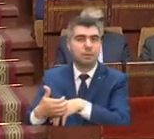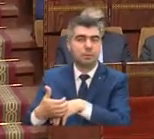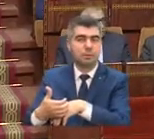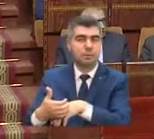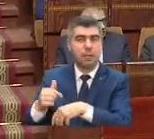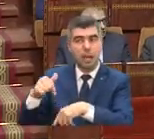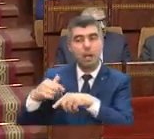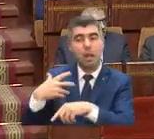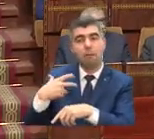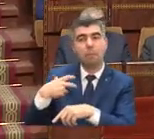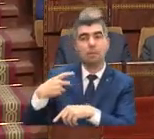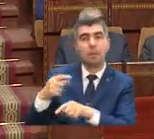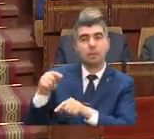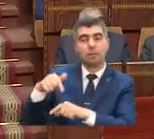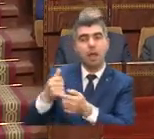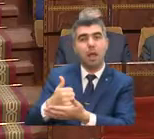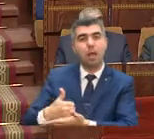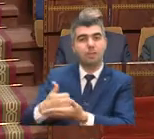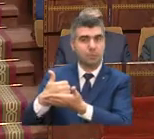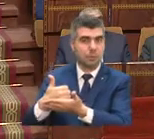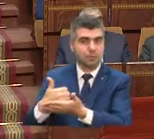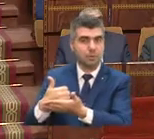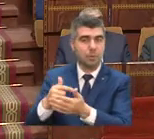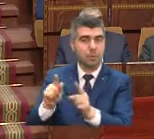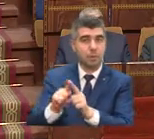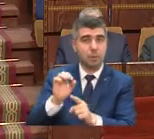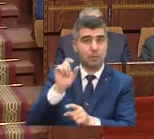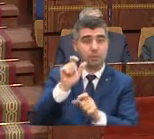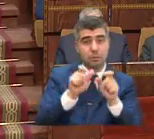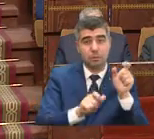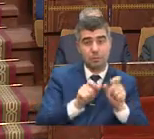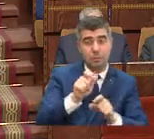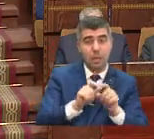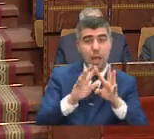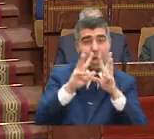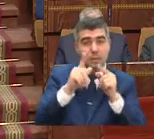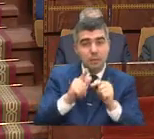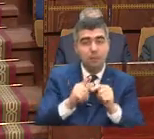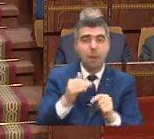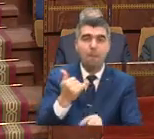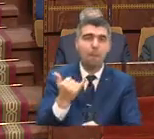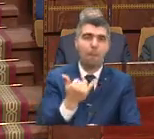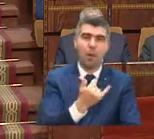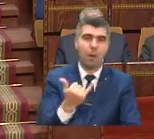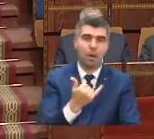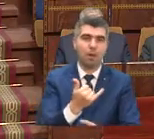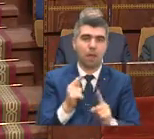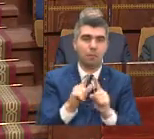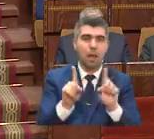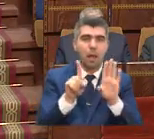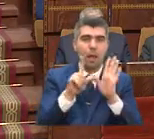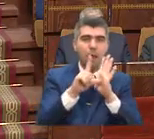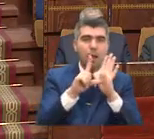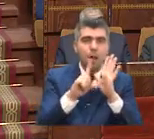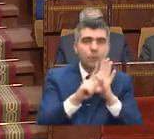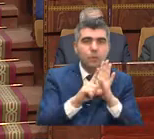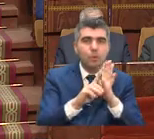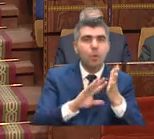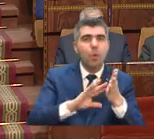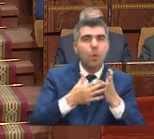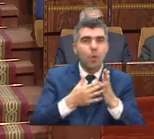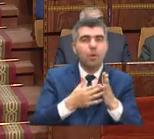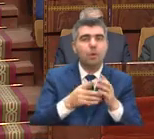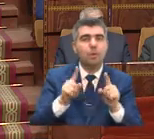فعلا تكون هي الاستفادة ديال المستحقين فعلا، وتوصلهم هاد الاستفادة وتجنبهم العناء